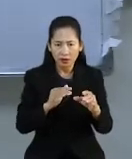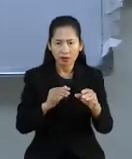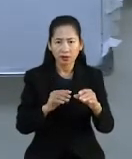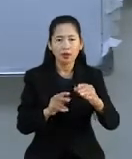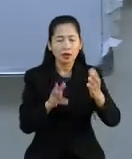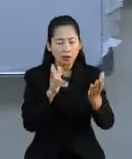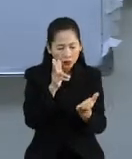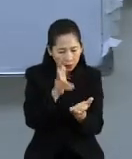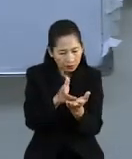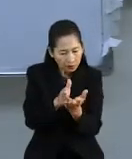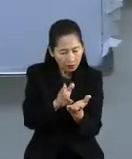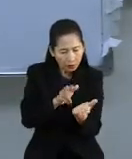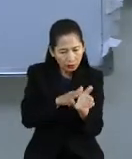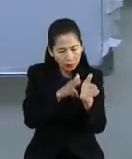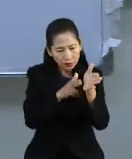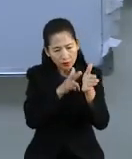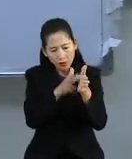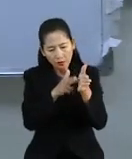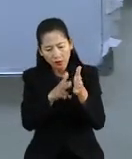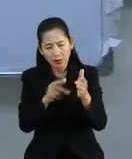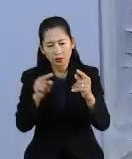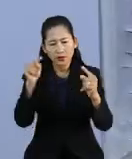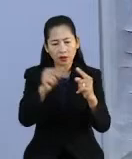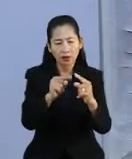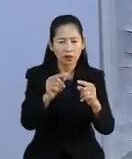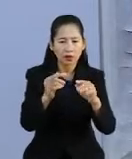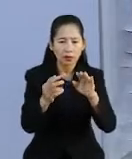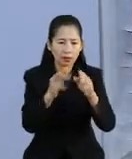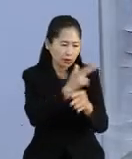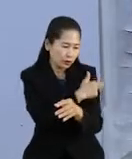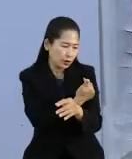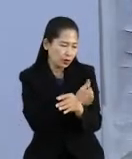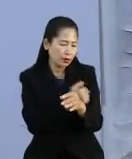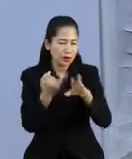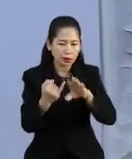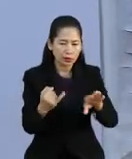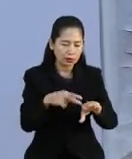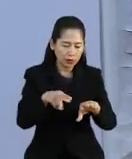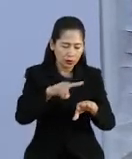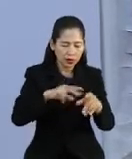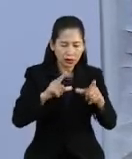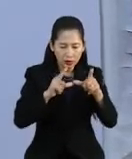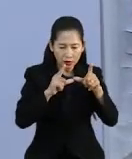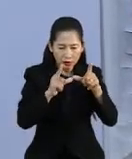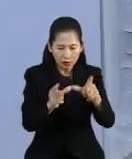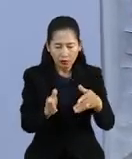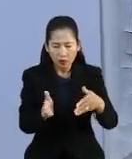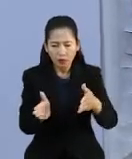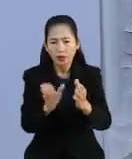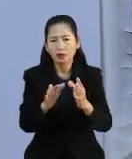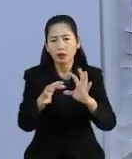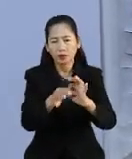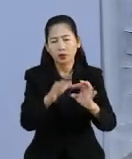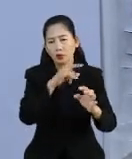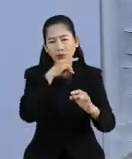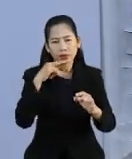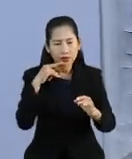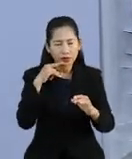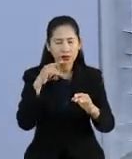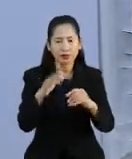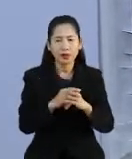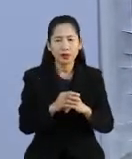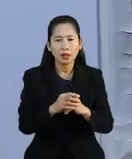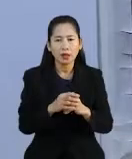thân y rực lương từ mân tì bẹt cổ mà chết. Dương, thơ đâm na ở tam mổ ha vị thay sạch hạ bòn rù